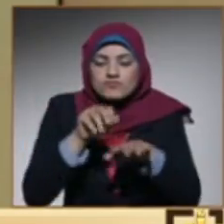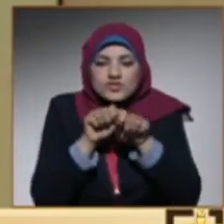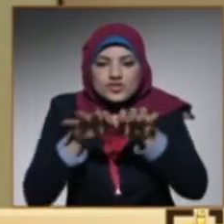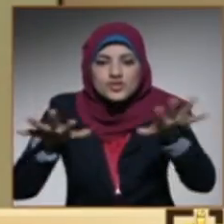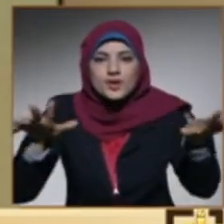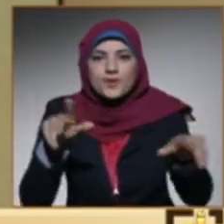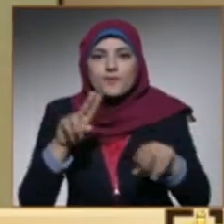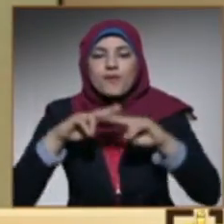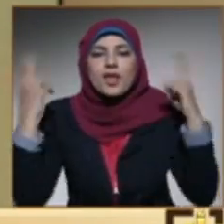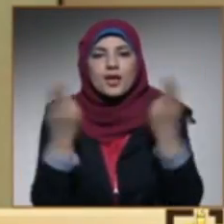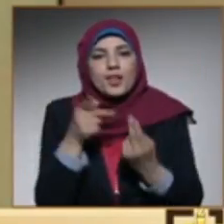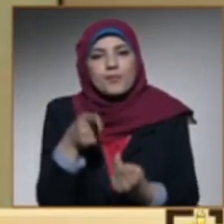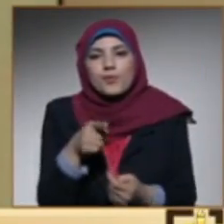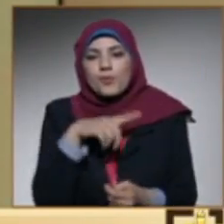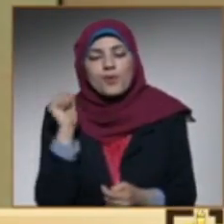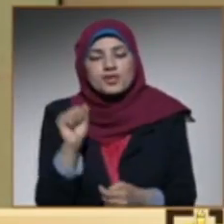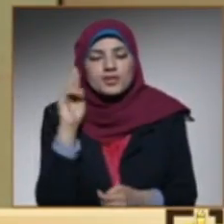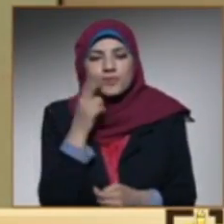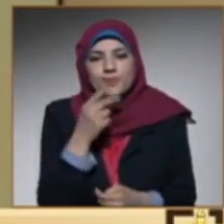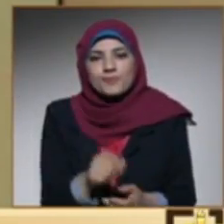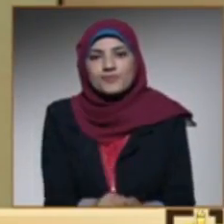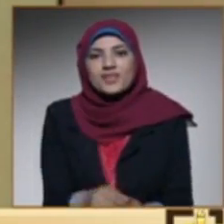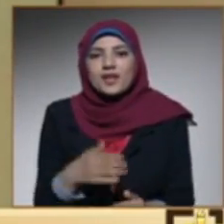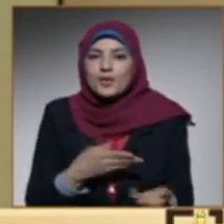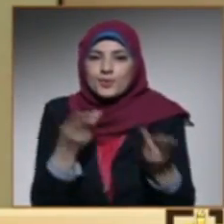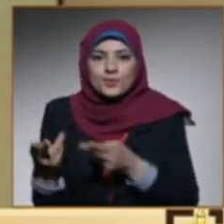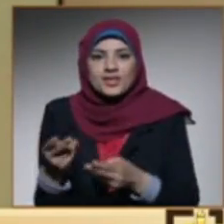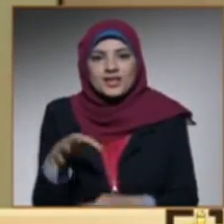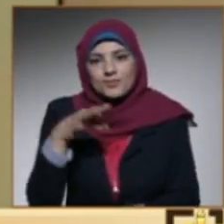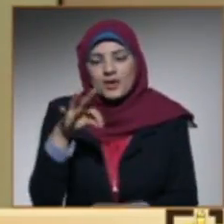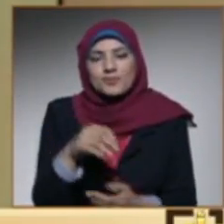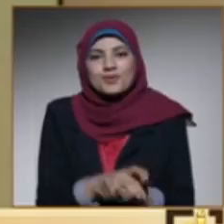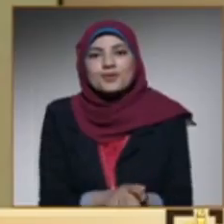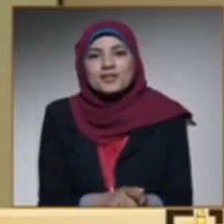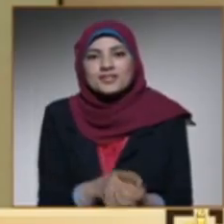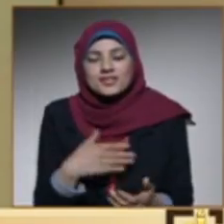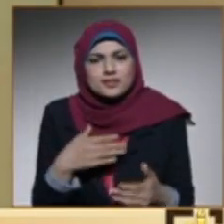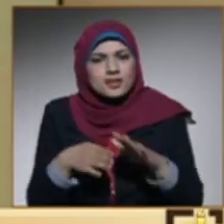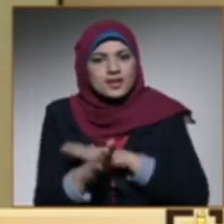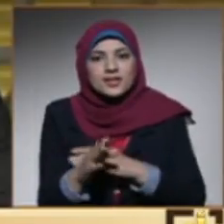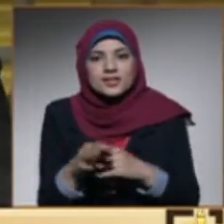نسبة لهذه الفئة. خلينا نروح ليك بقى باشمهندس محمد، انت خريج هندسة ايه؟